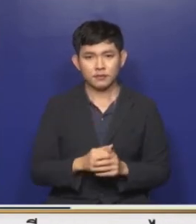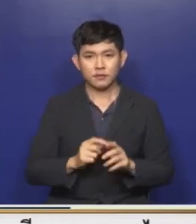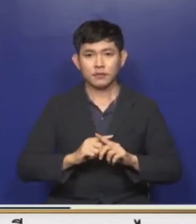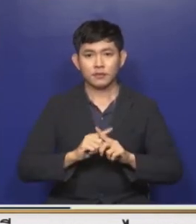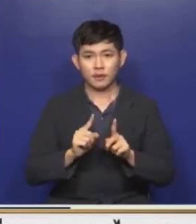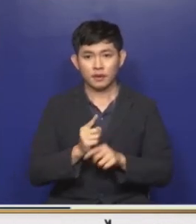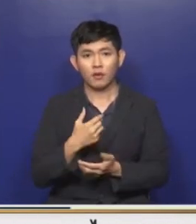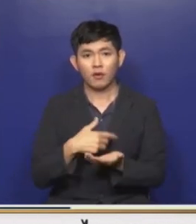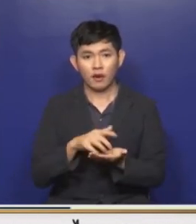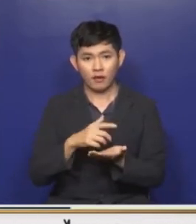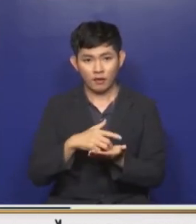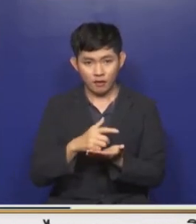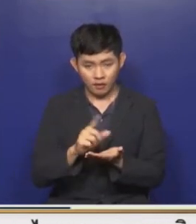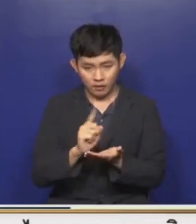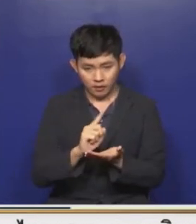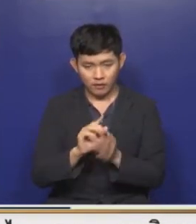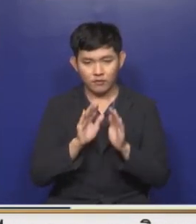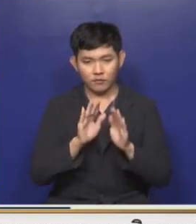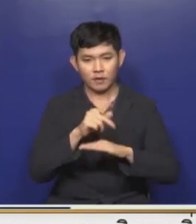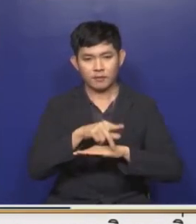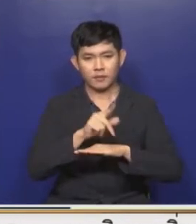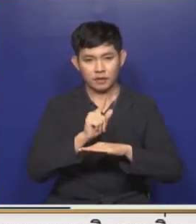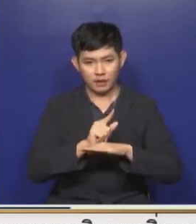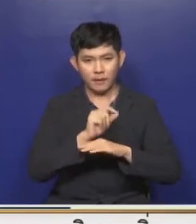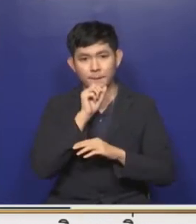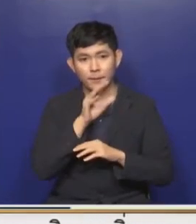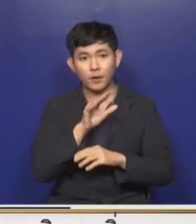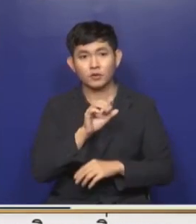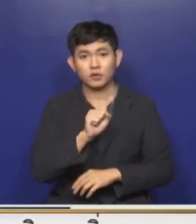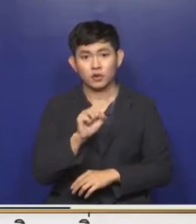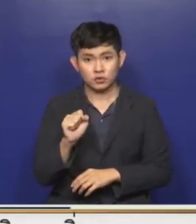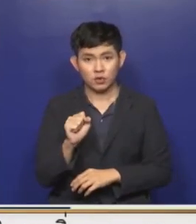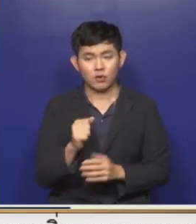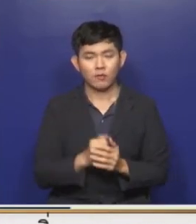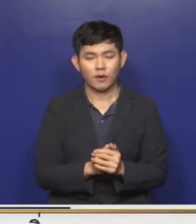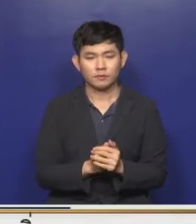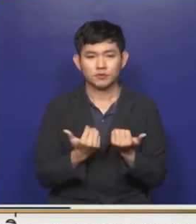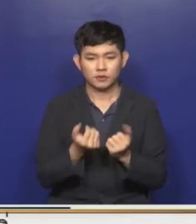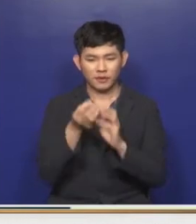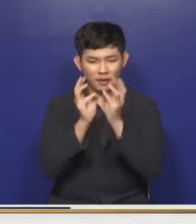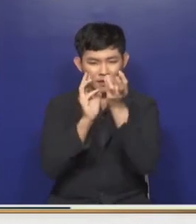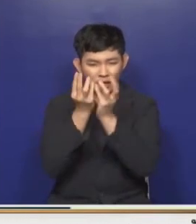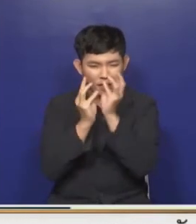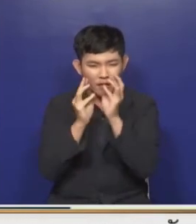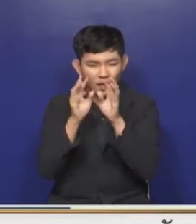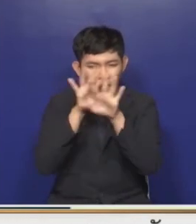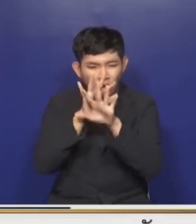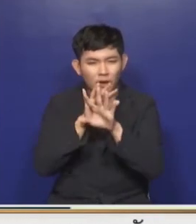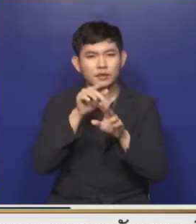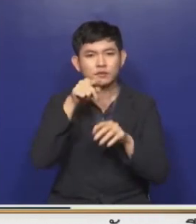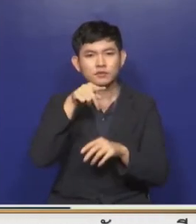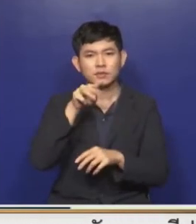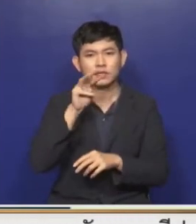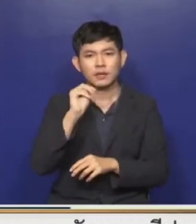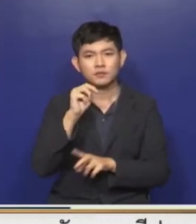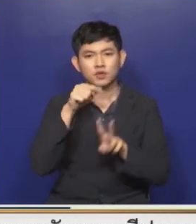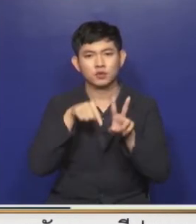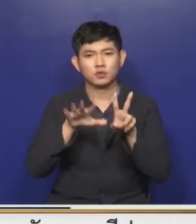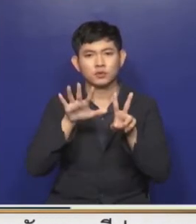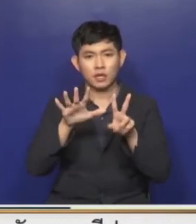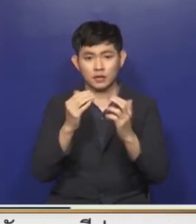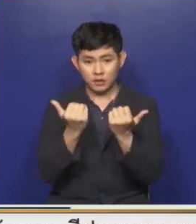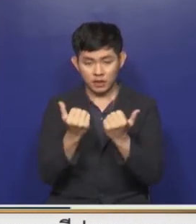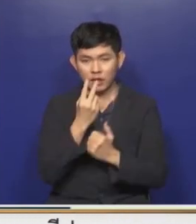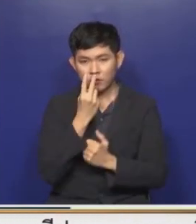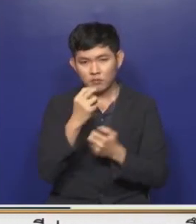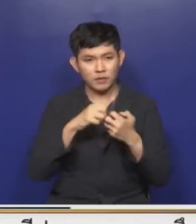งนี้ ต้ขออย่าเรีทประทานผ่านไปอยท่สมาชิว่าสถานกณ PM 2.5 นั้นมันมีอยู่ 2 ปัจั ที่เราดูกน